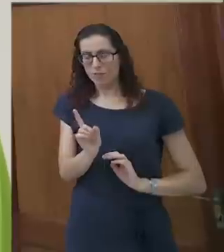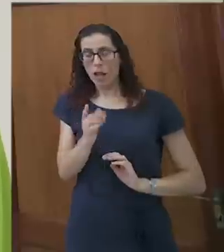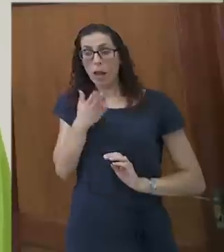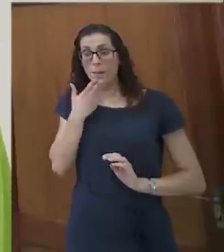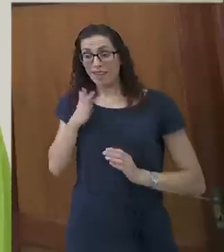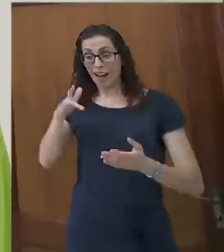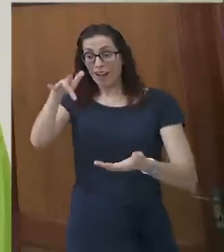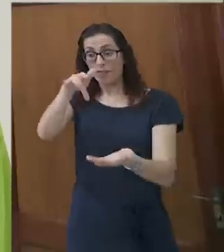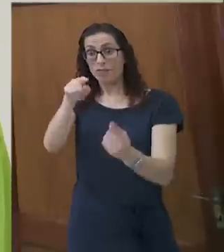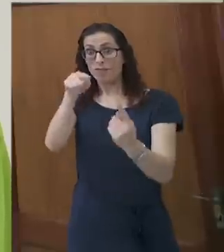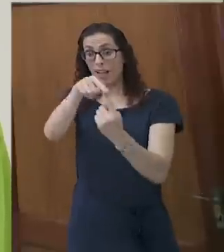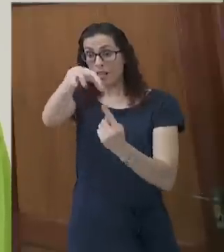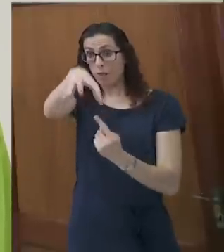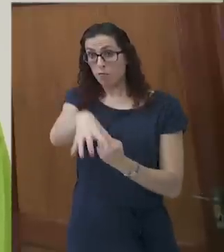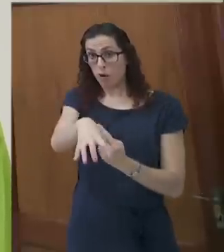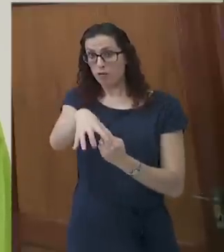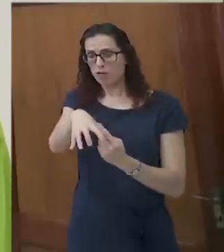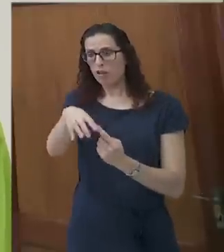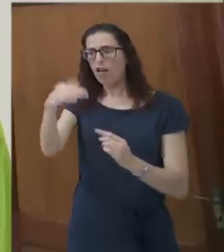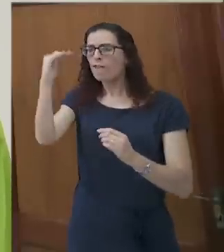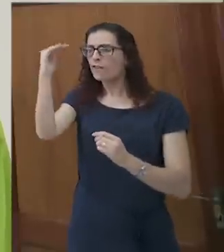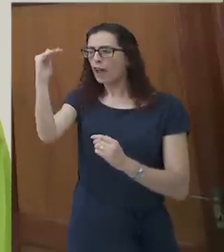Fid-dar fejn tidħlu l-ewwel għejdu